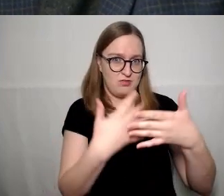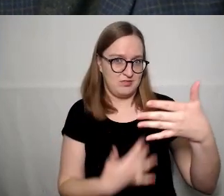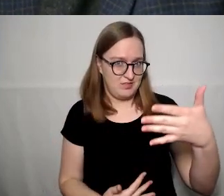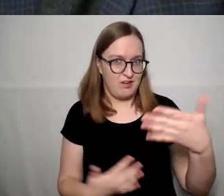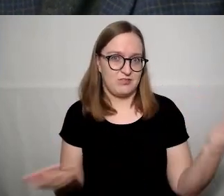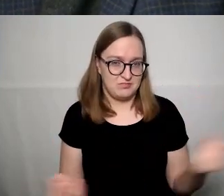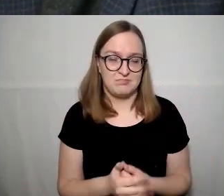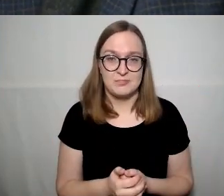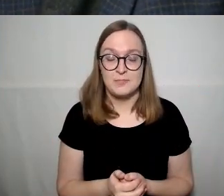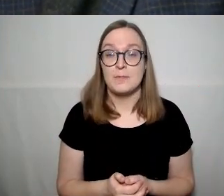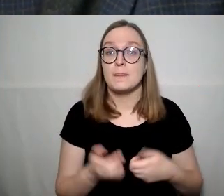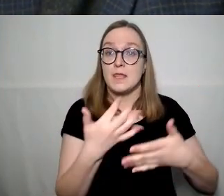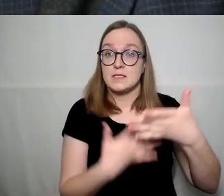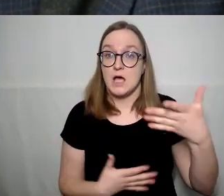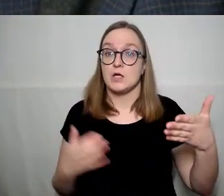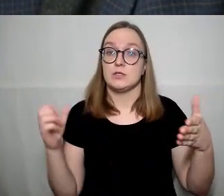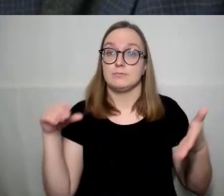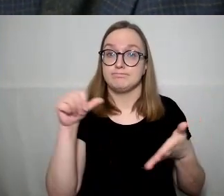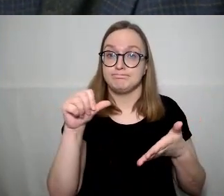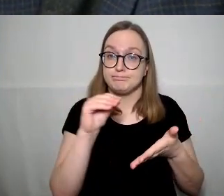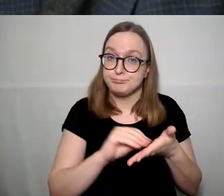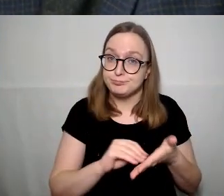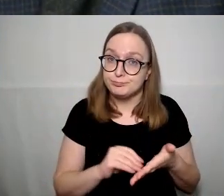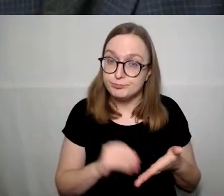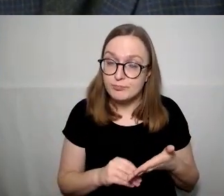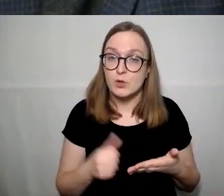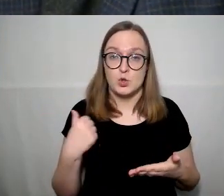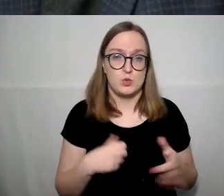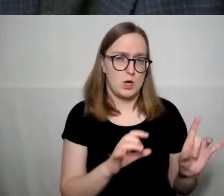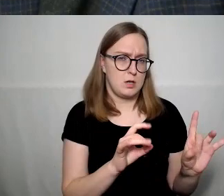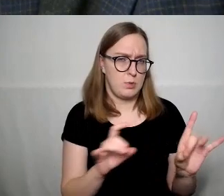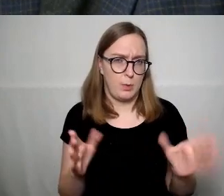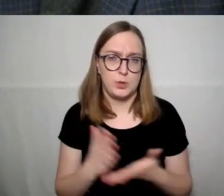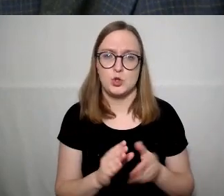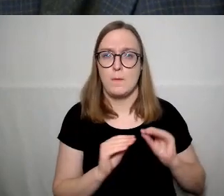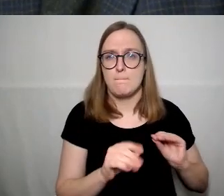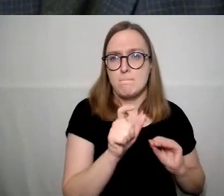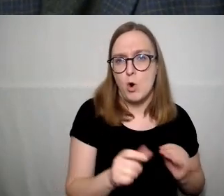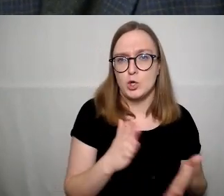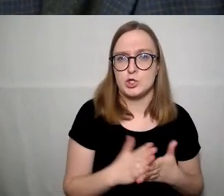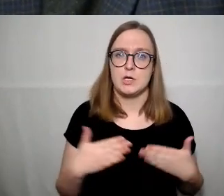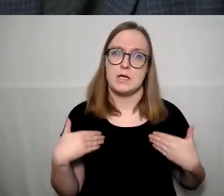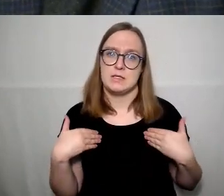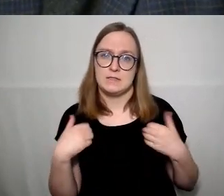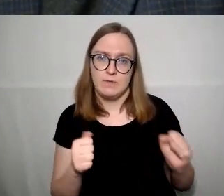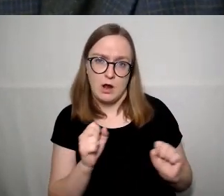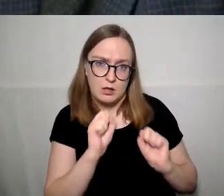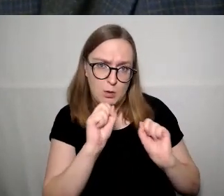Į sąrašą susibūrė labai skirtingi žmonės, yra mokytojų, yra sveikatos jaunimo specialistų,